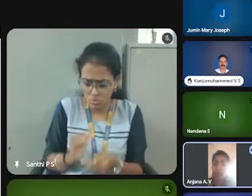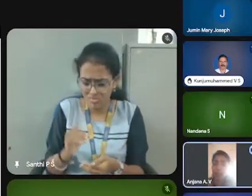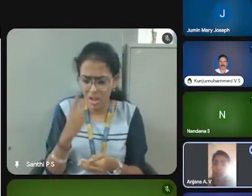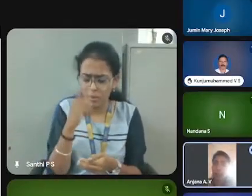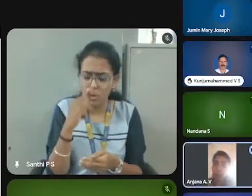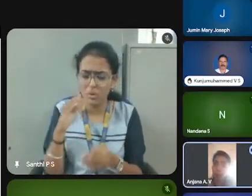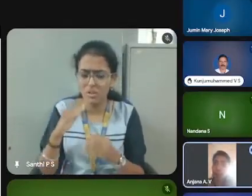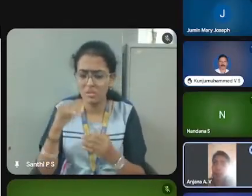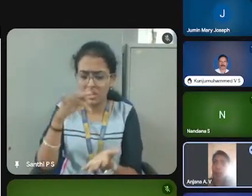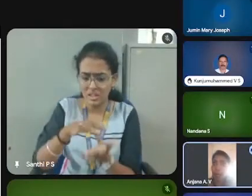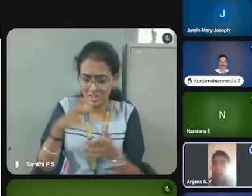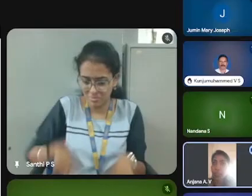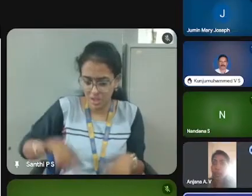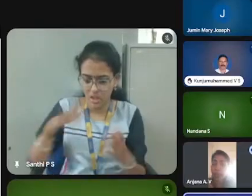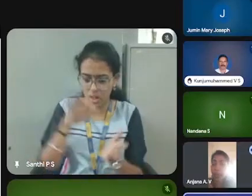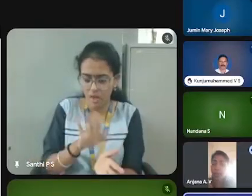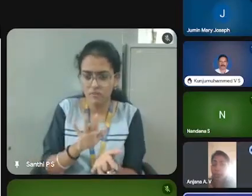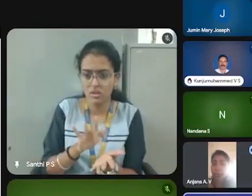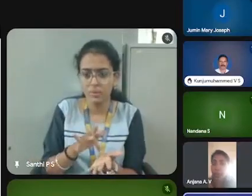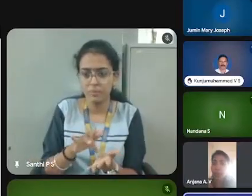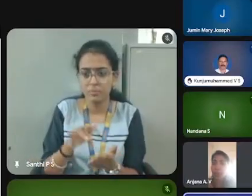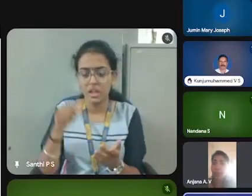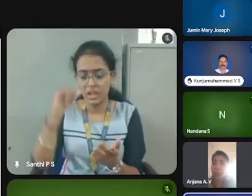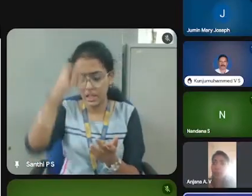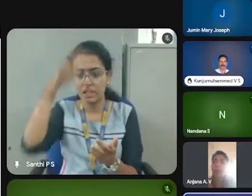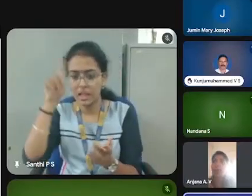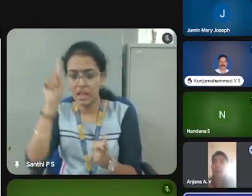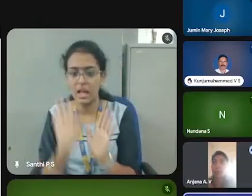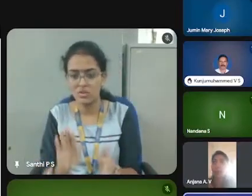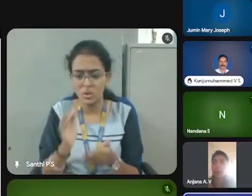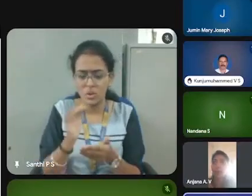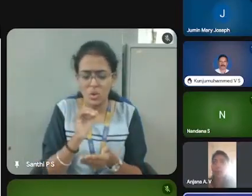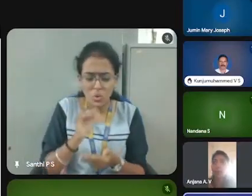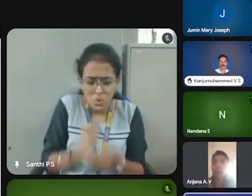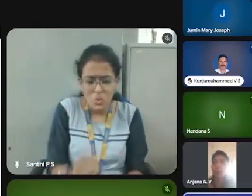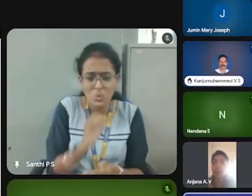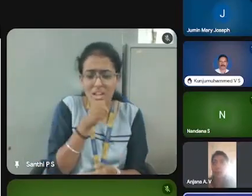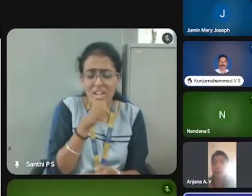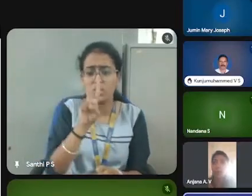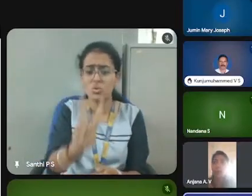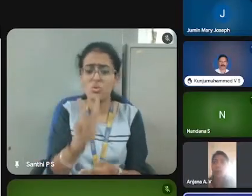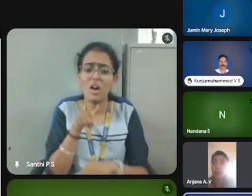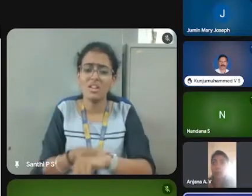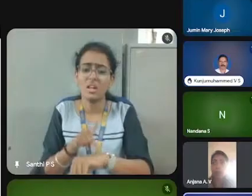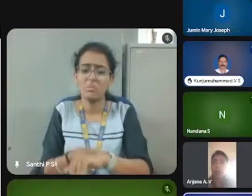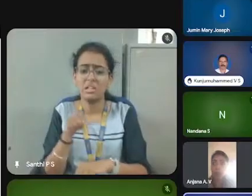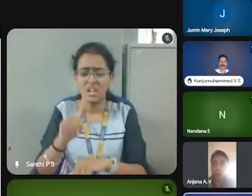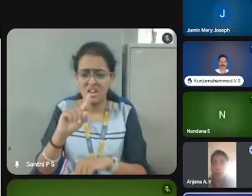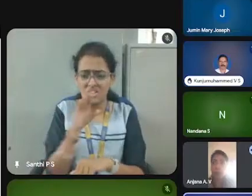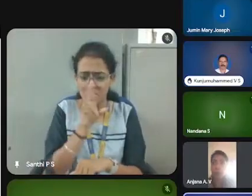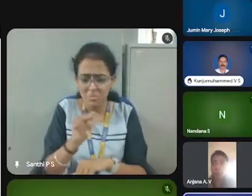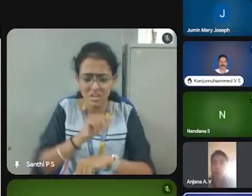അതോ അവിടെ പോയി പിന്നെ ലാംഗ്വേജ് അല്ല, ഇവിടെ ഉണ്ടായിരുന്ന ടൈമിൽ, അത് ചെറിയ ഏജിലാണ്, അതൊരു 2 വയസ്സൊക്കെ ആയ സമയത്താണ്. അപ്പൊ ചെറിയൊരു ഡിലേ കാണിക്കുന്നുണ്ട്,